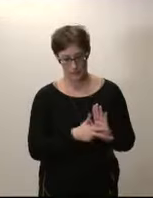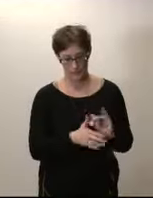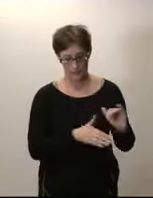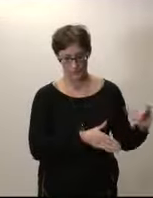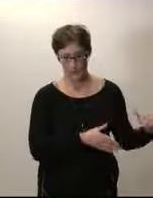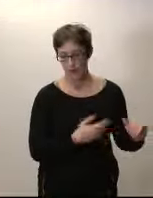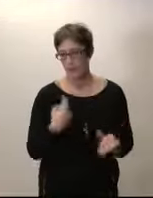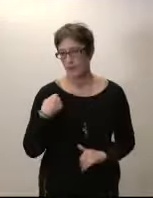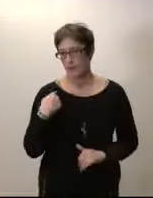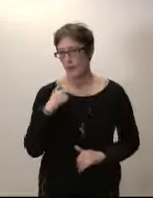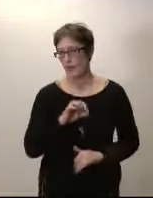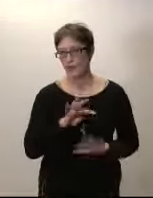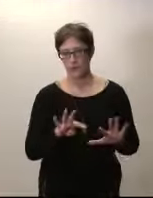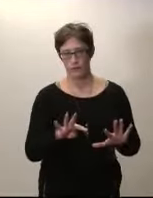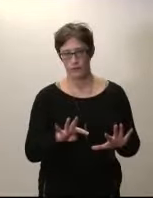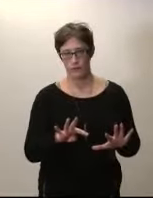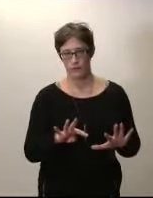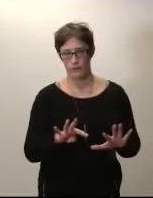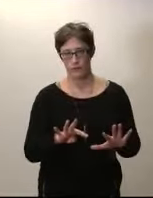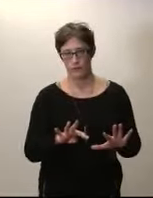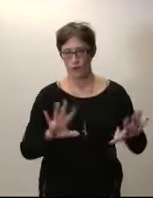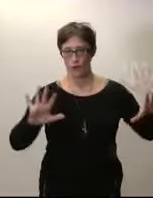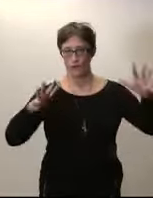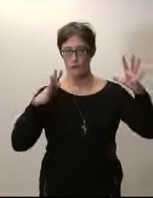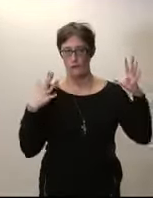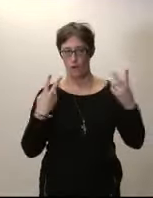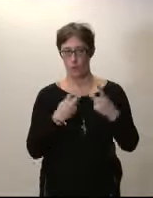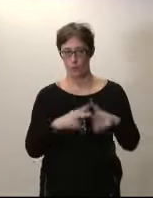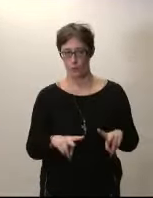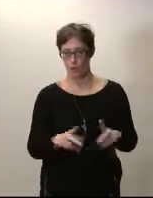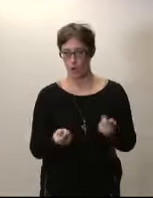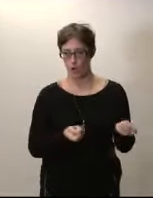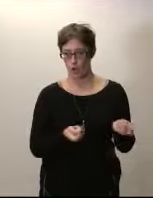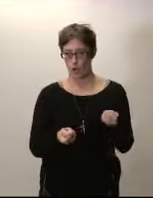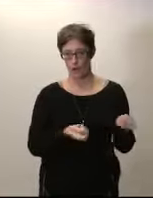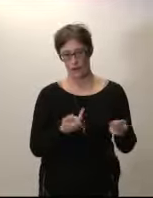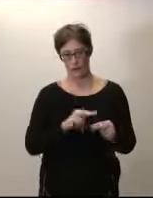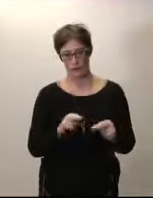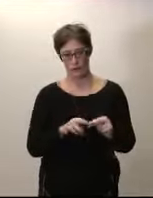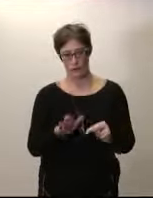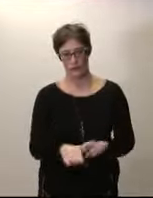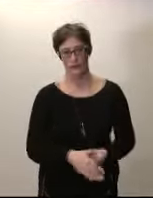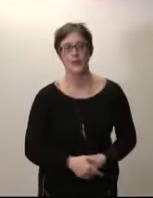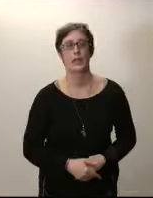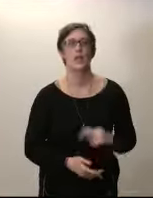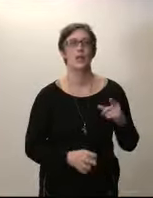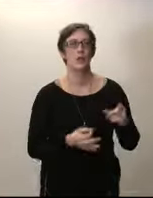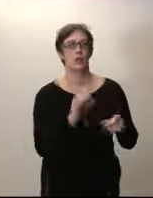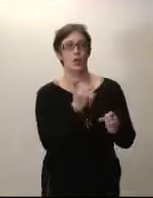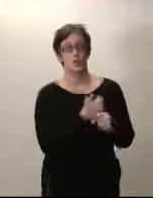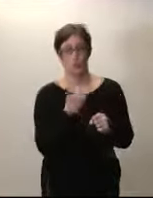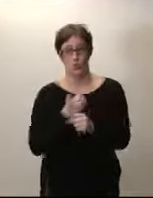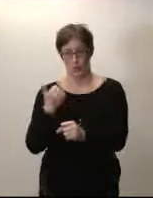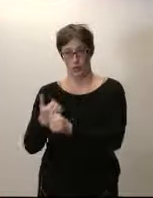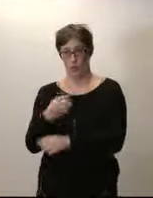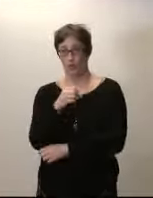Point numéro 29, Madame Schneider, gestion de la forêt communale, travaux sylvicoles. Donc chaque année, l'ONF, l'Office national des forêts,